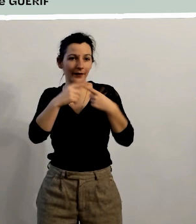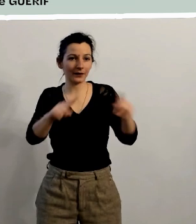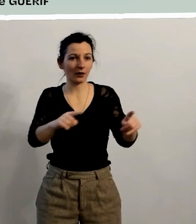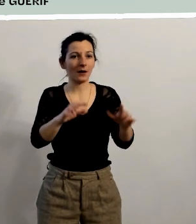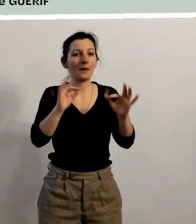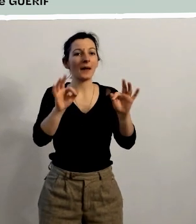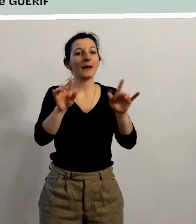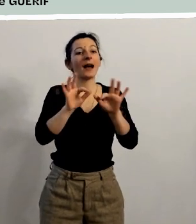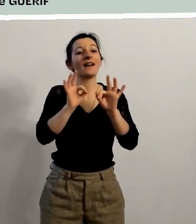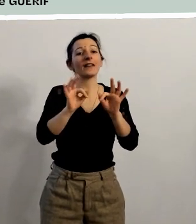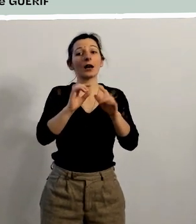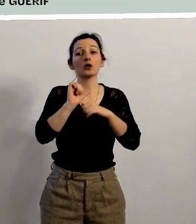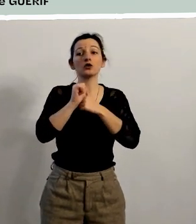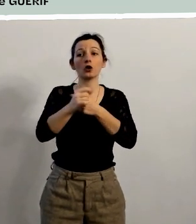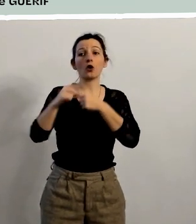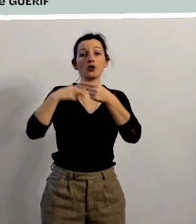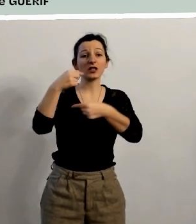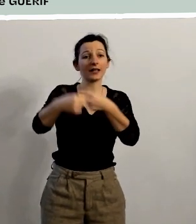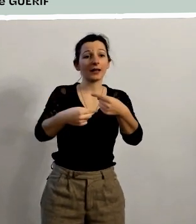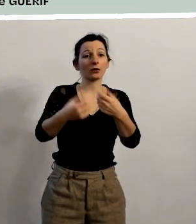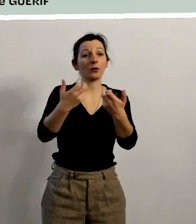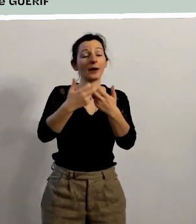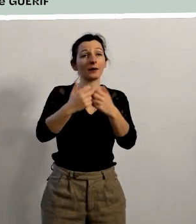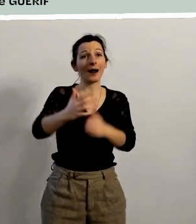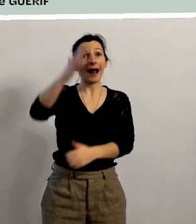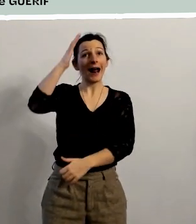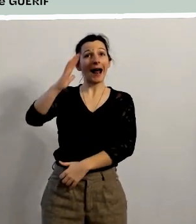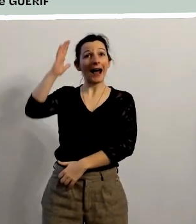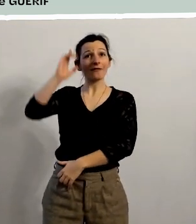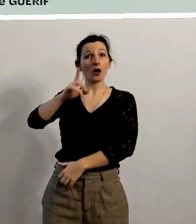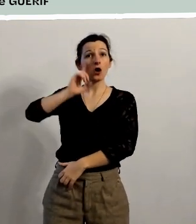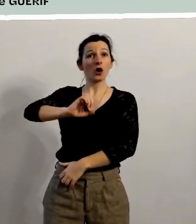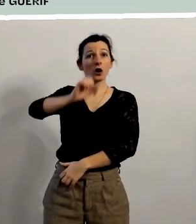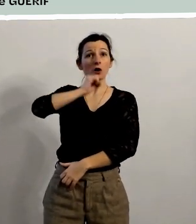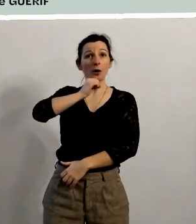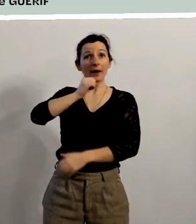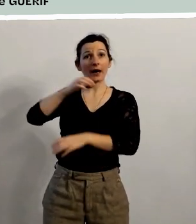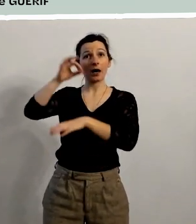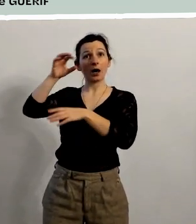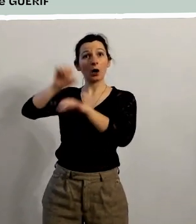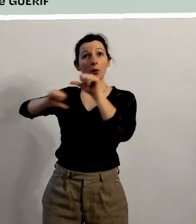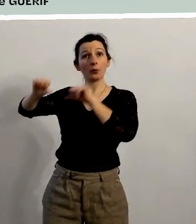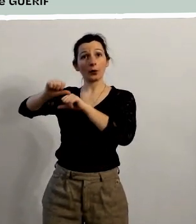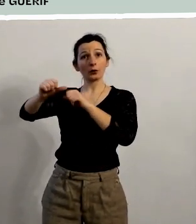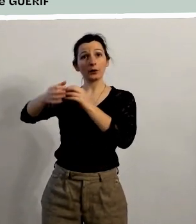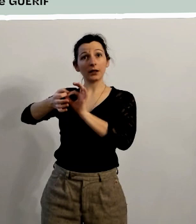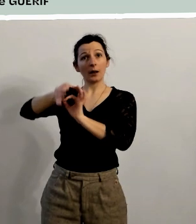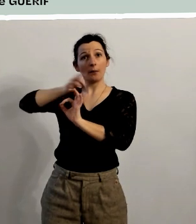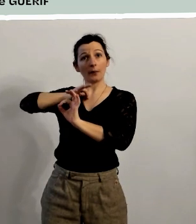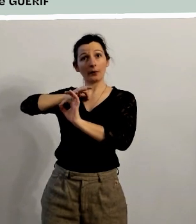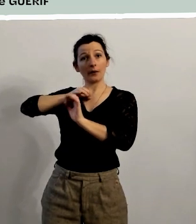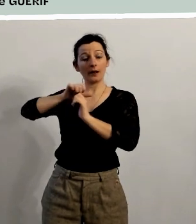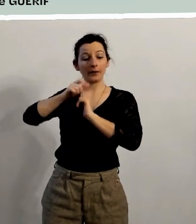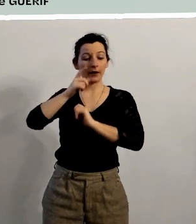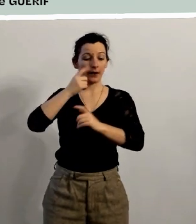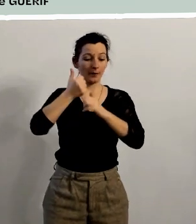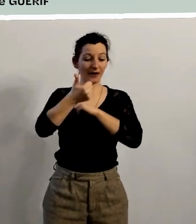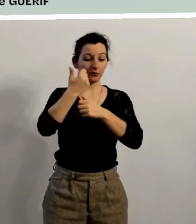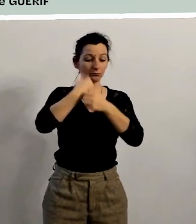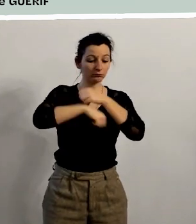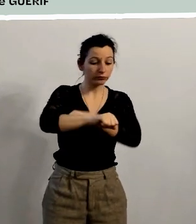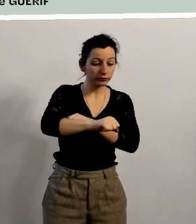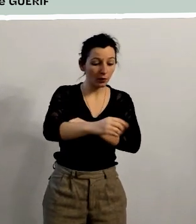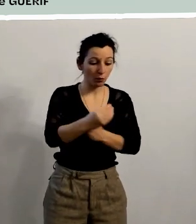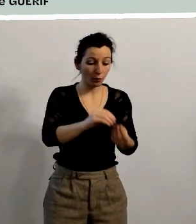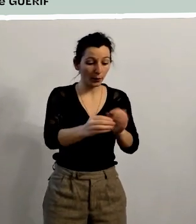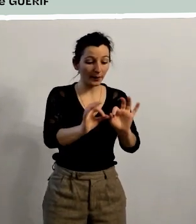le distilbène, que c'était la grand-mère qui a été exposée au distilbène, la maman n'a rien eu, mais c'est la petite fille qui a des manifestations cliniques.